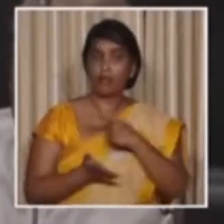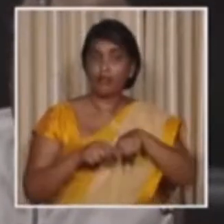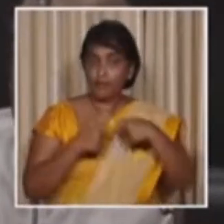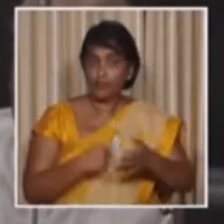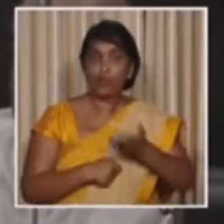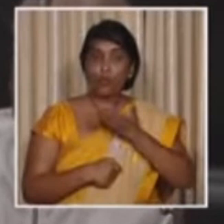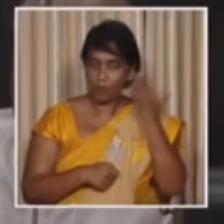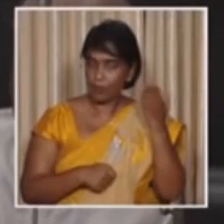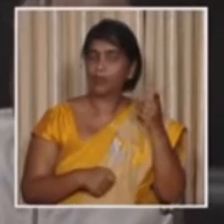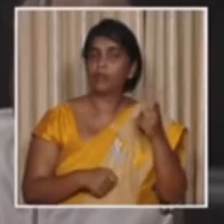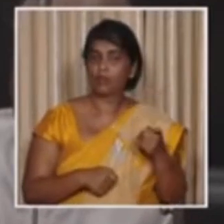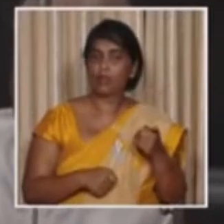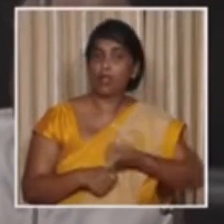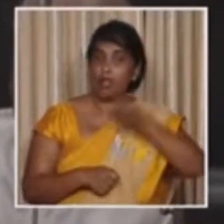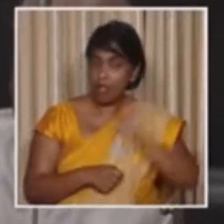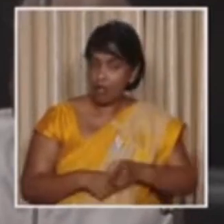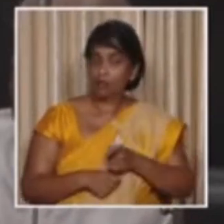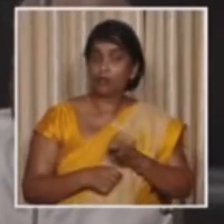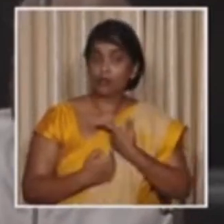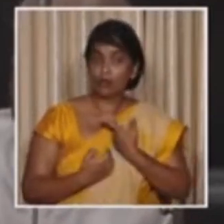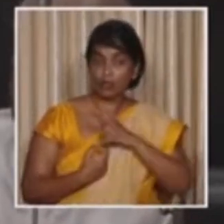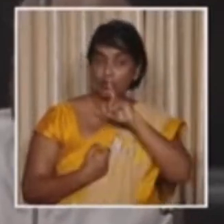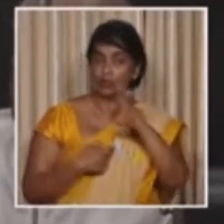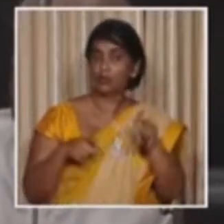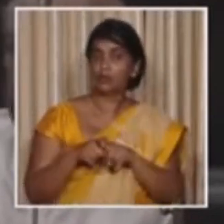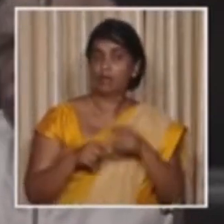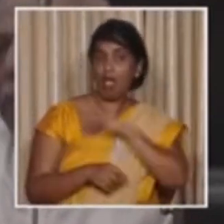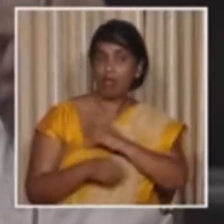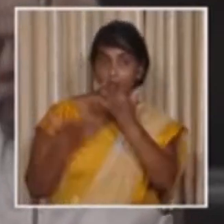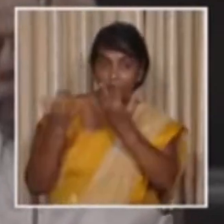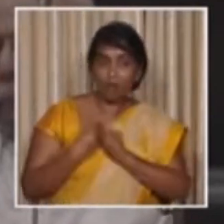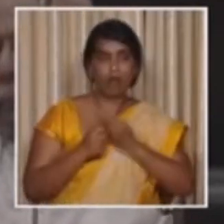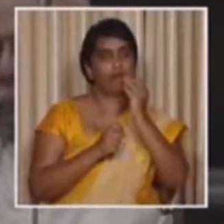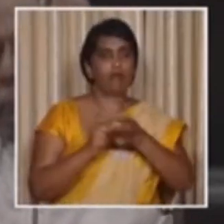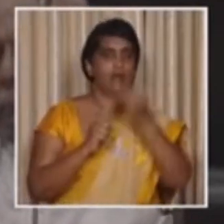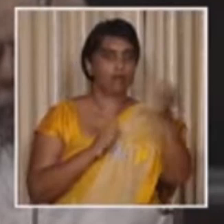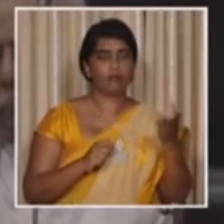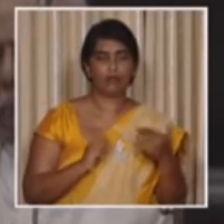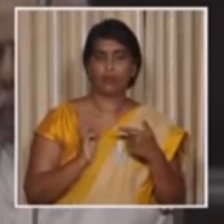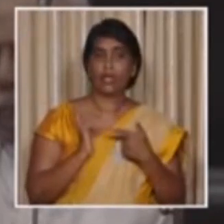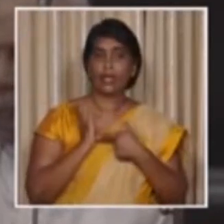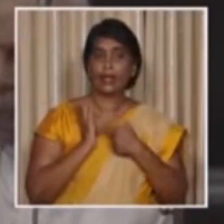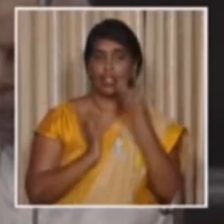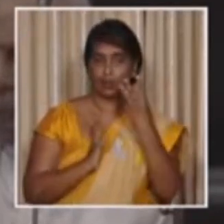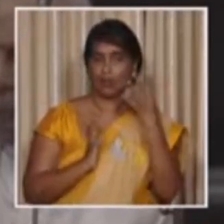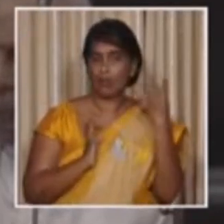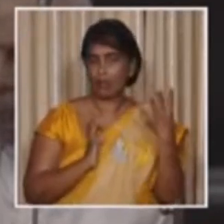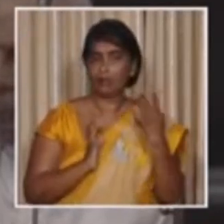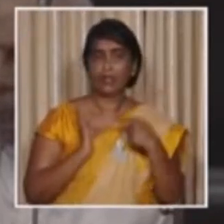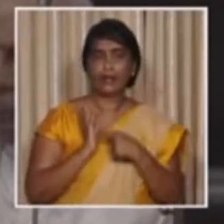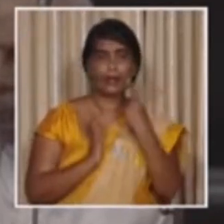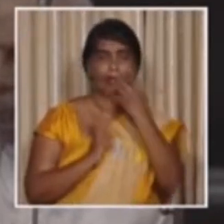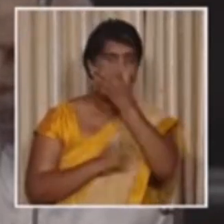කරන්න පුළුවන් අපි අනුමත අපි සඳහන් කරපු විදිහට ආදායම එනවනේ මේ ට්‍රිලියන් 3ක්ද 4ක් තියෙන දැන් ට්‍රිලියන්